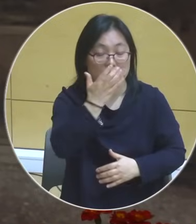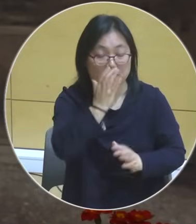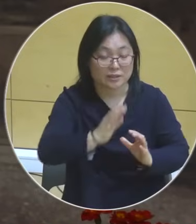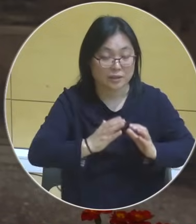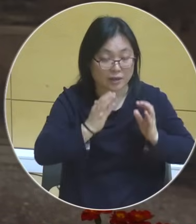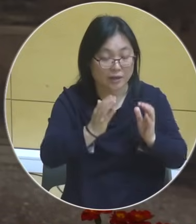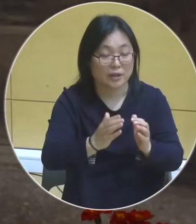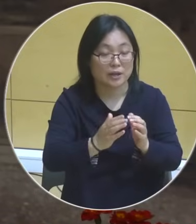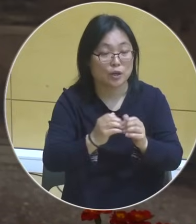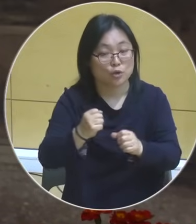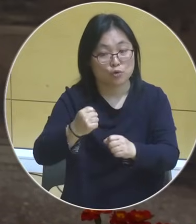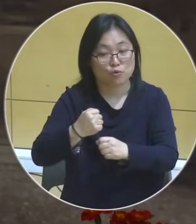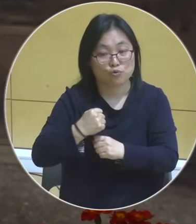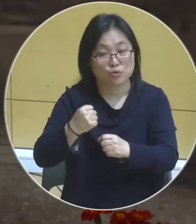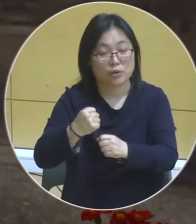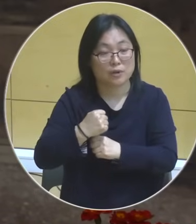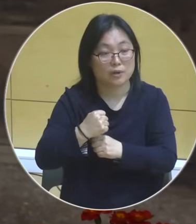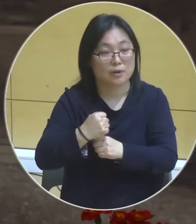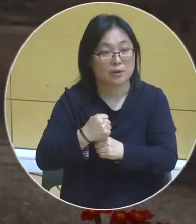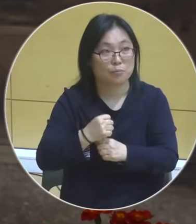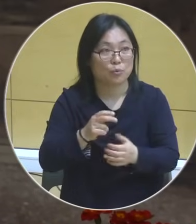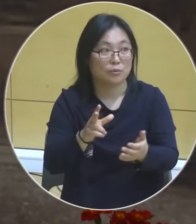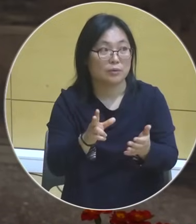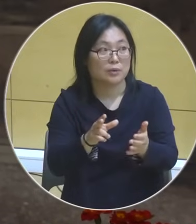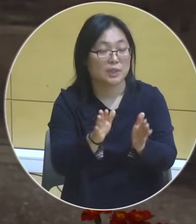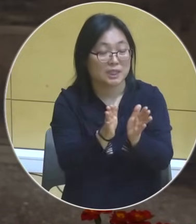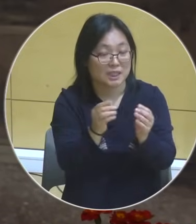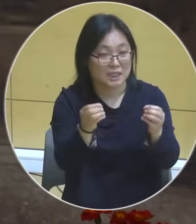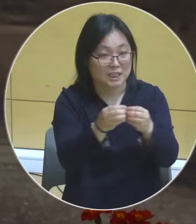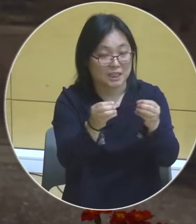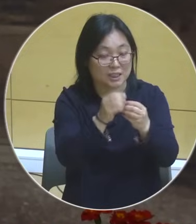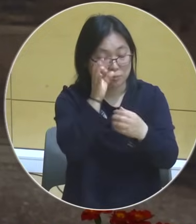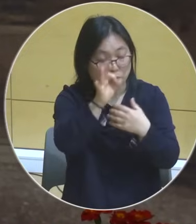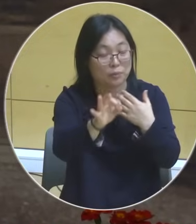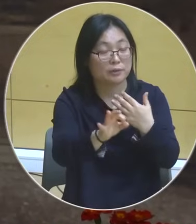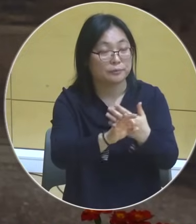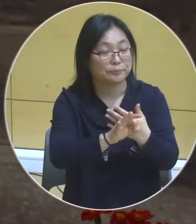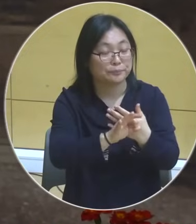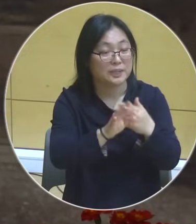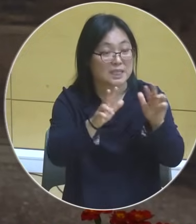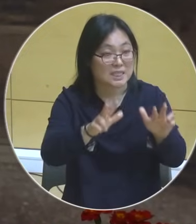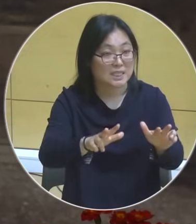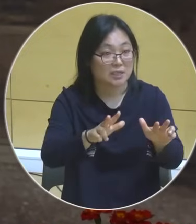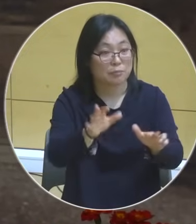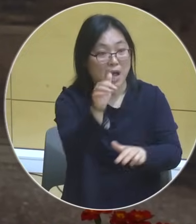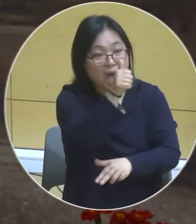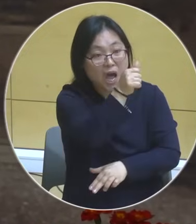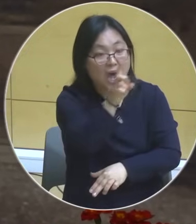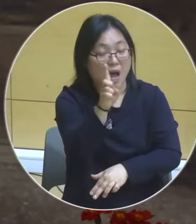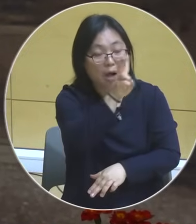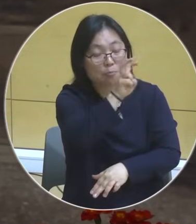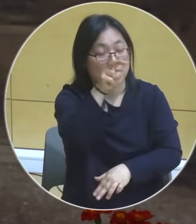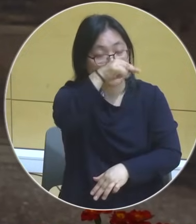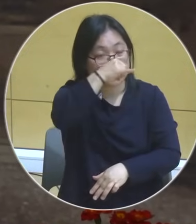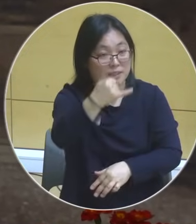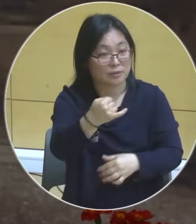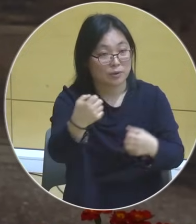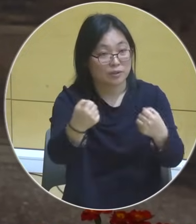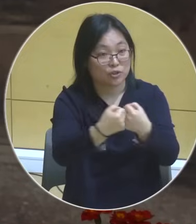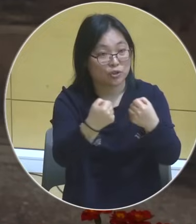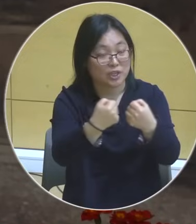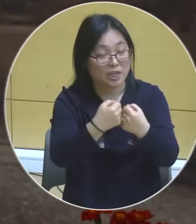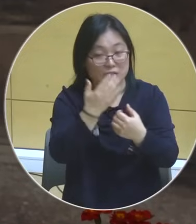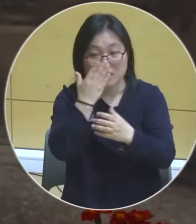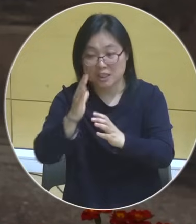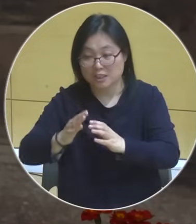비밀의 저자인 노석조 기자가 쓴 글에 보니까 지금 하마스와 전쟁하는 이스라엘 군대가 강한